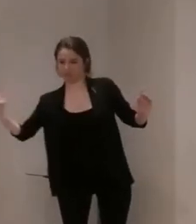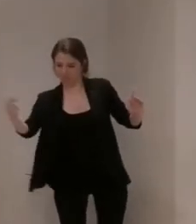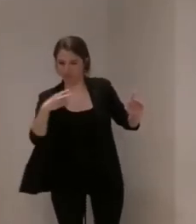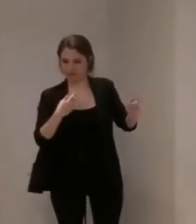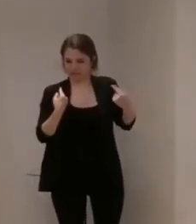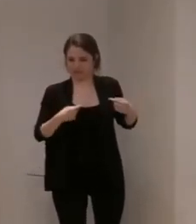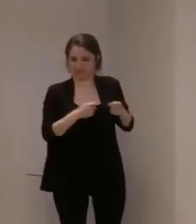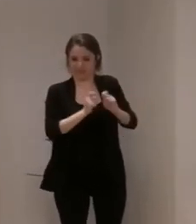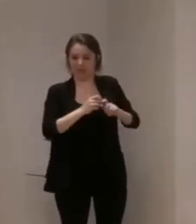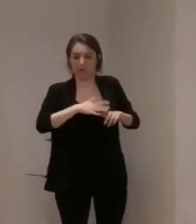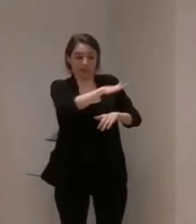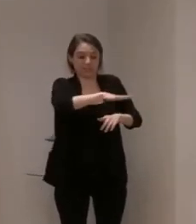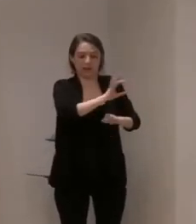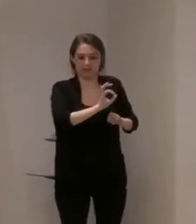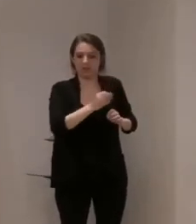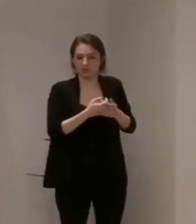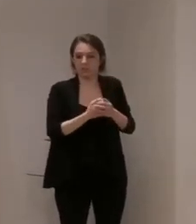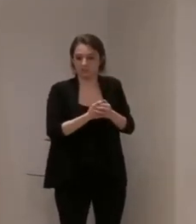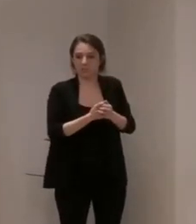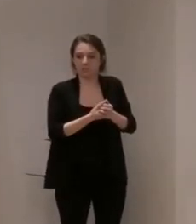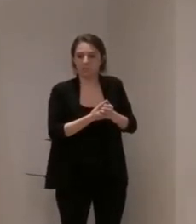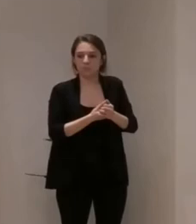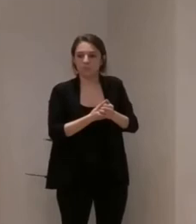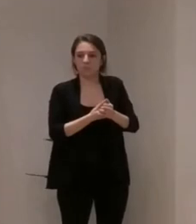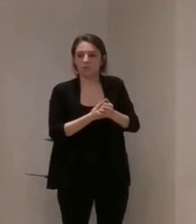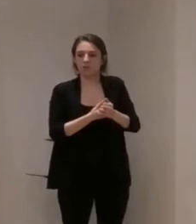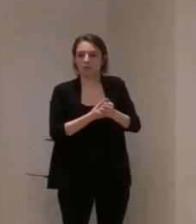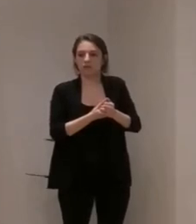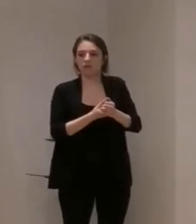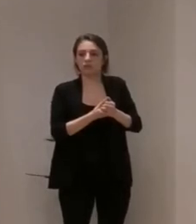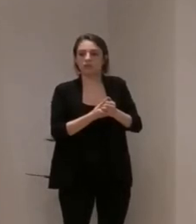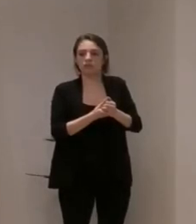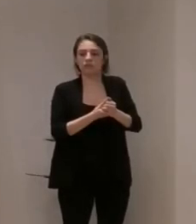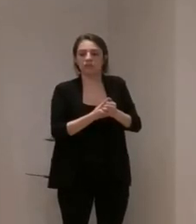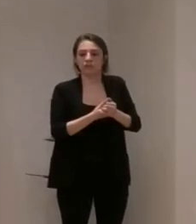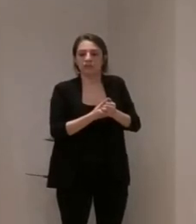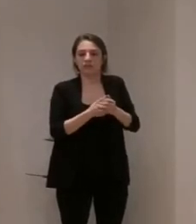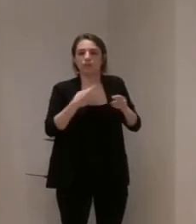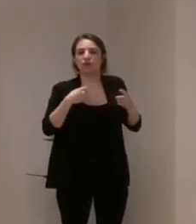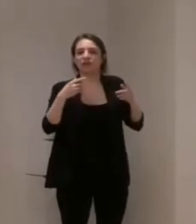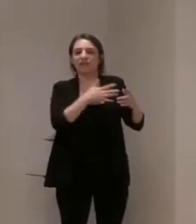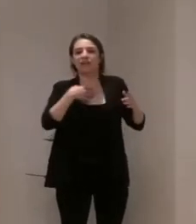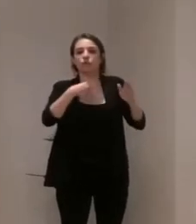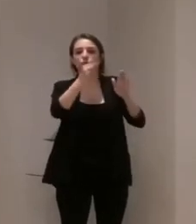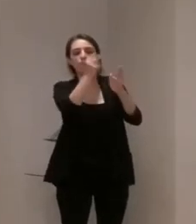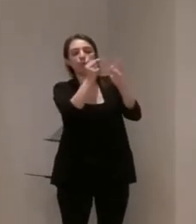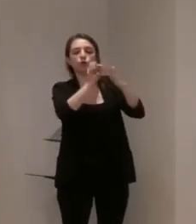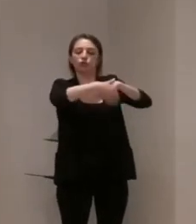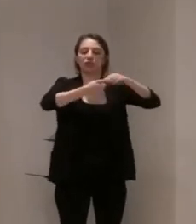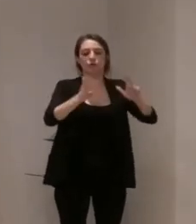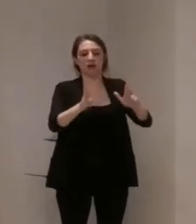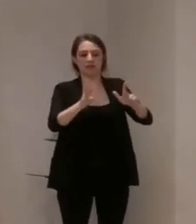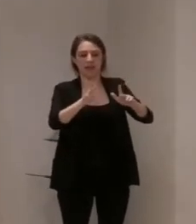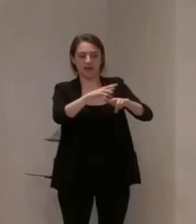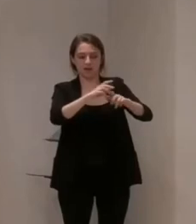és important, diguem, per a la societat, per superar això, per enfortir els principis democràtics de la societat i de